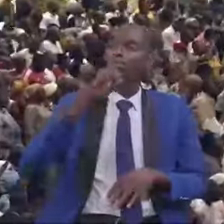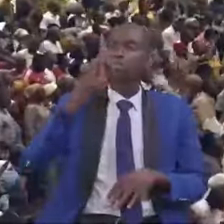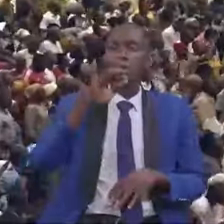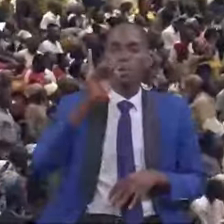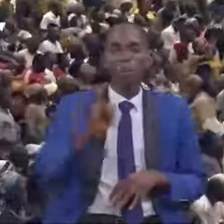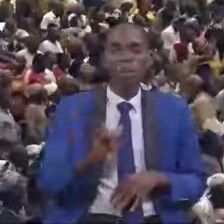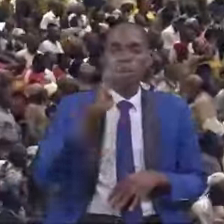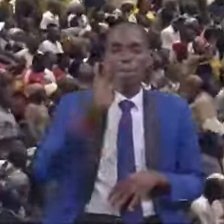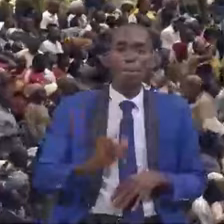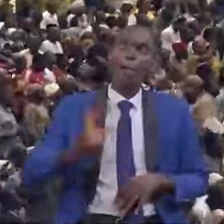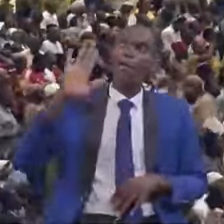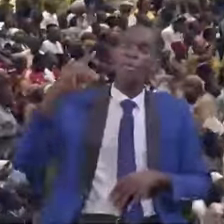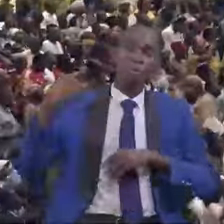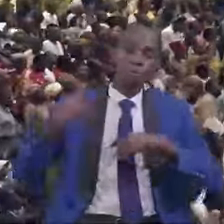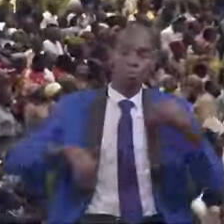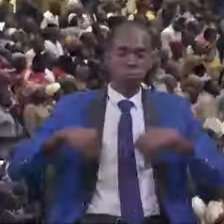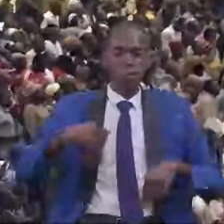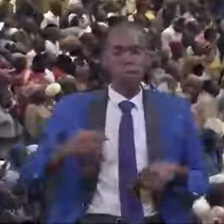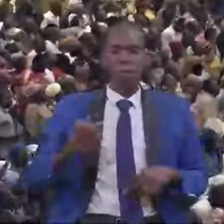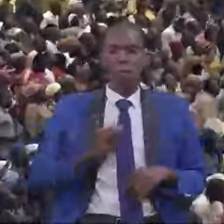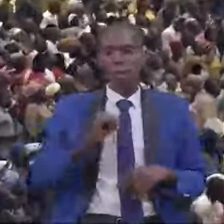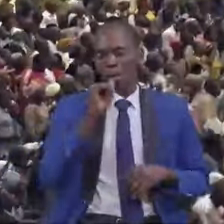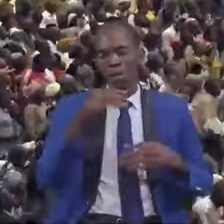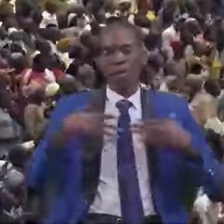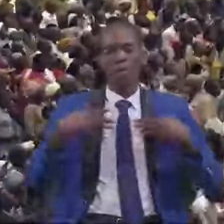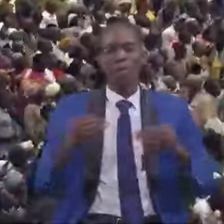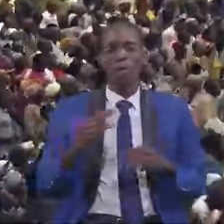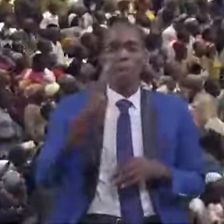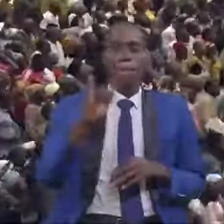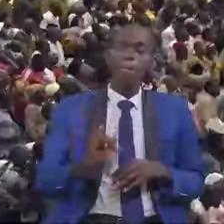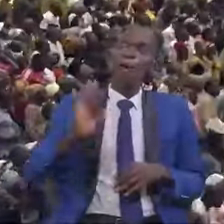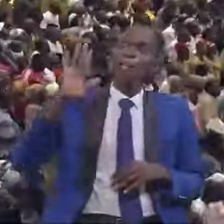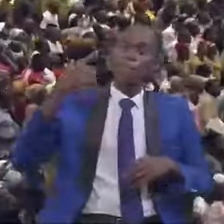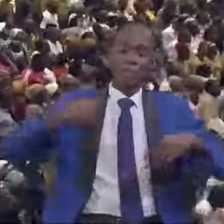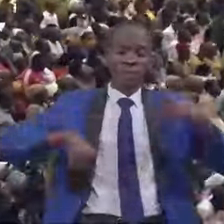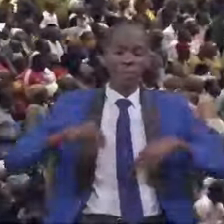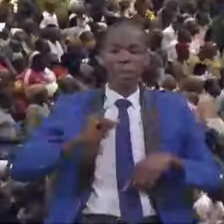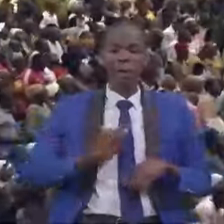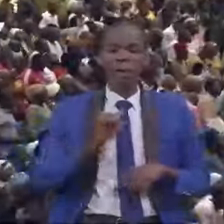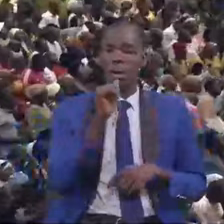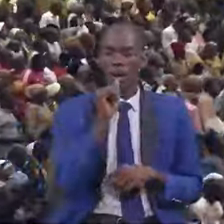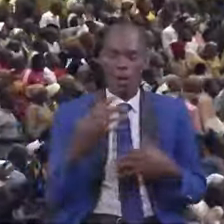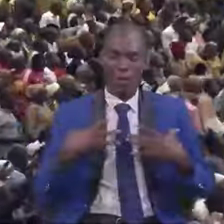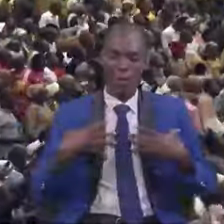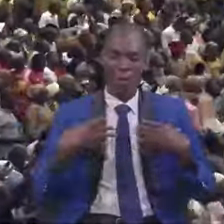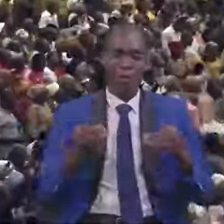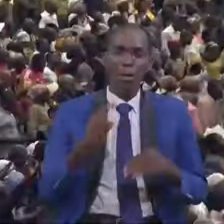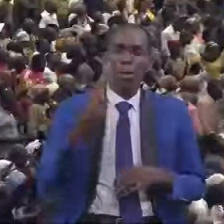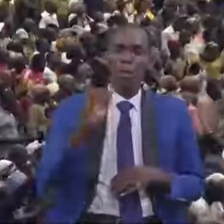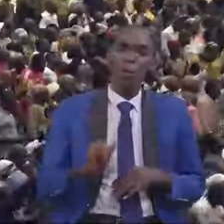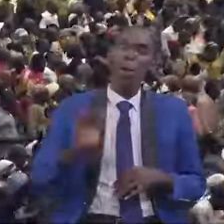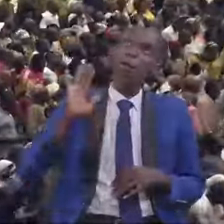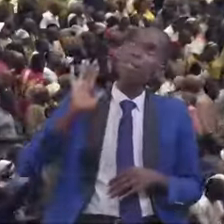ses meurtrissures que je suis guéri. C'est par ses meurtrissures que je suis guéri. C'est par ses meurtrissures que je suis